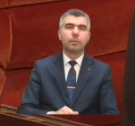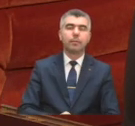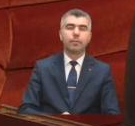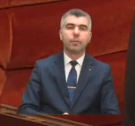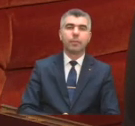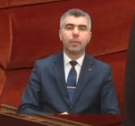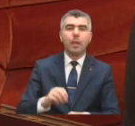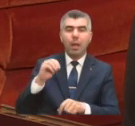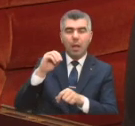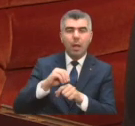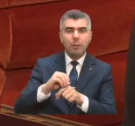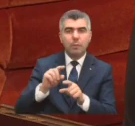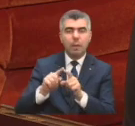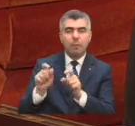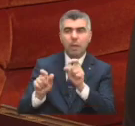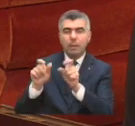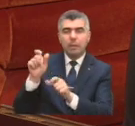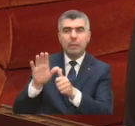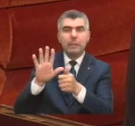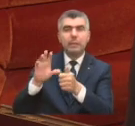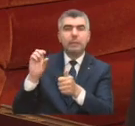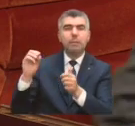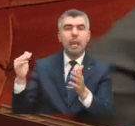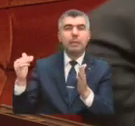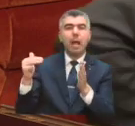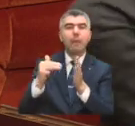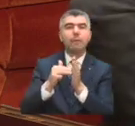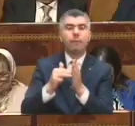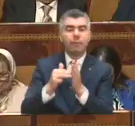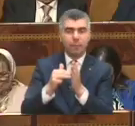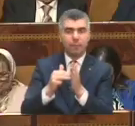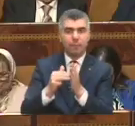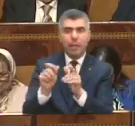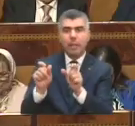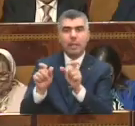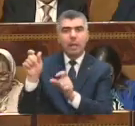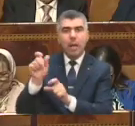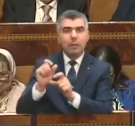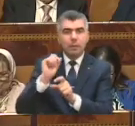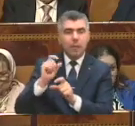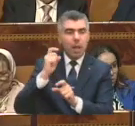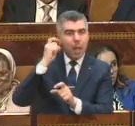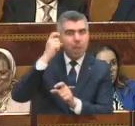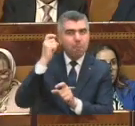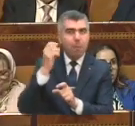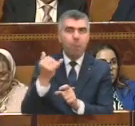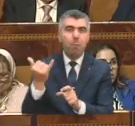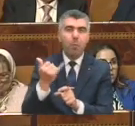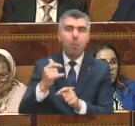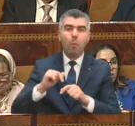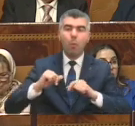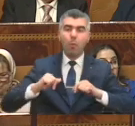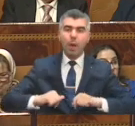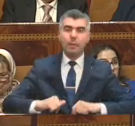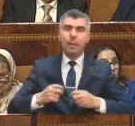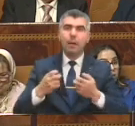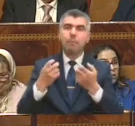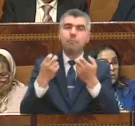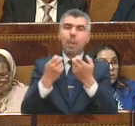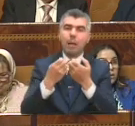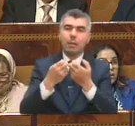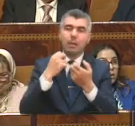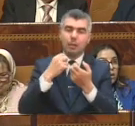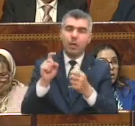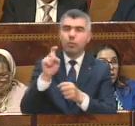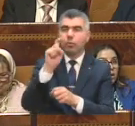اقليم ديال 600 الف تقريبا ديال السكينه فيه معهد وحيد، ولما لا نفكروا السيد الوزير نديروا مثال في جامعات اخرى